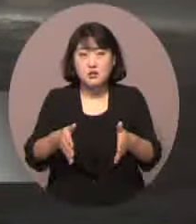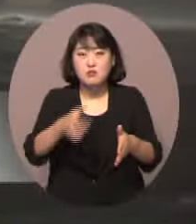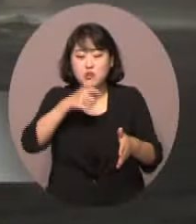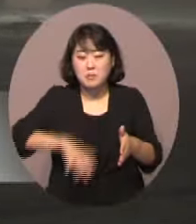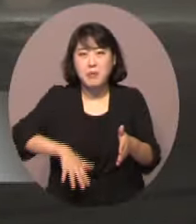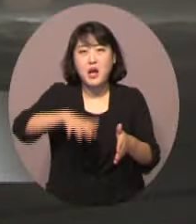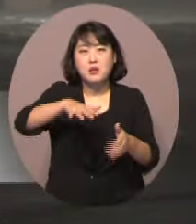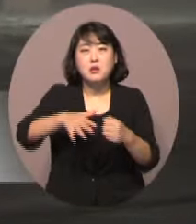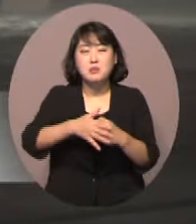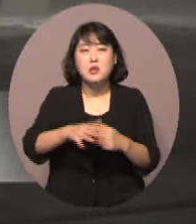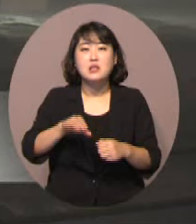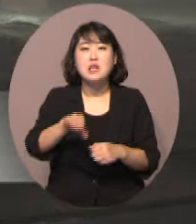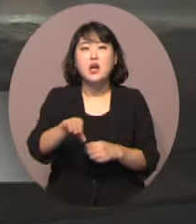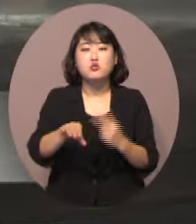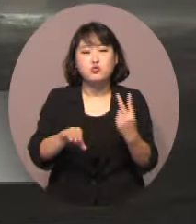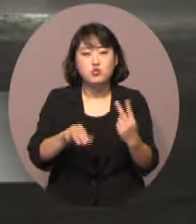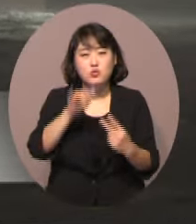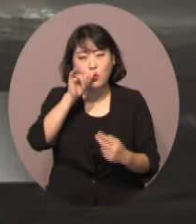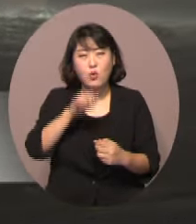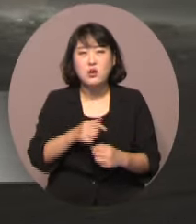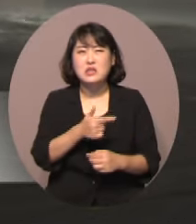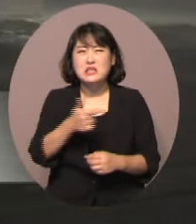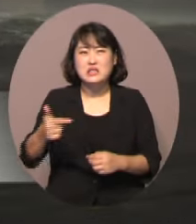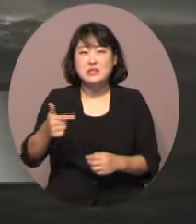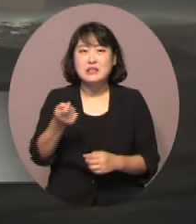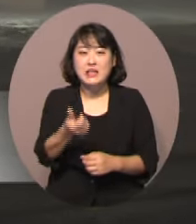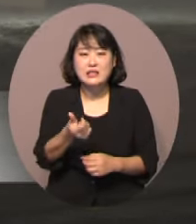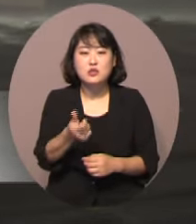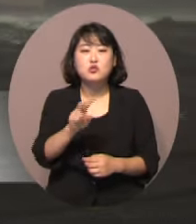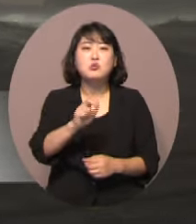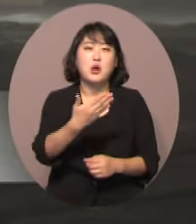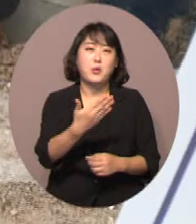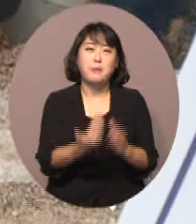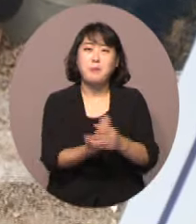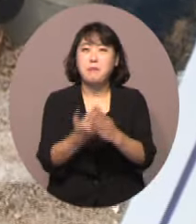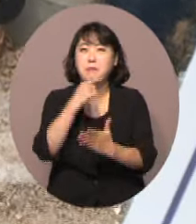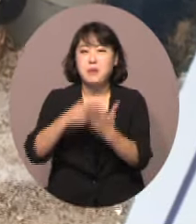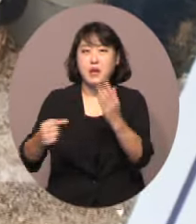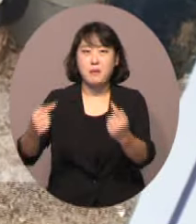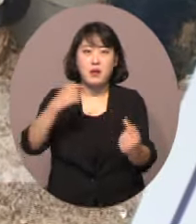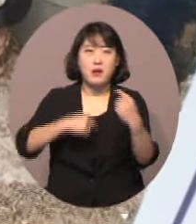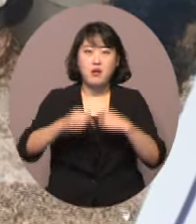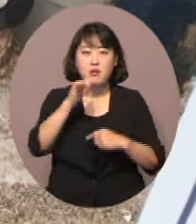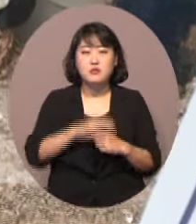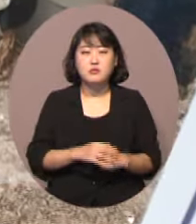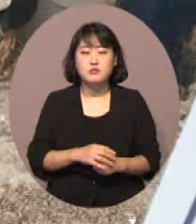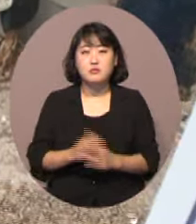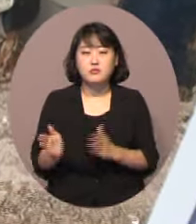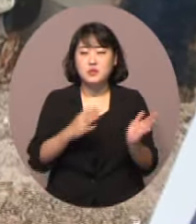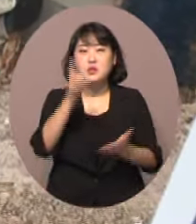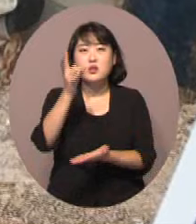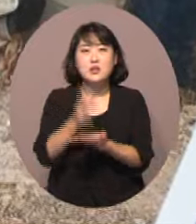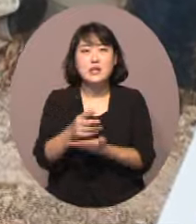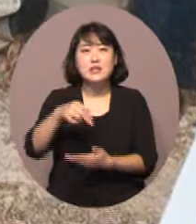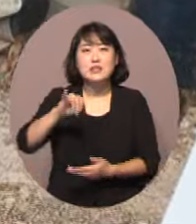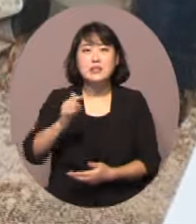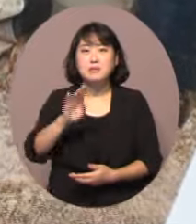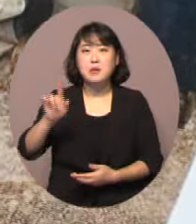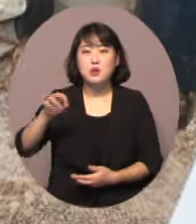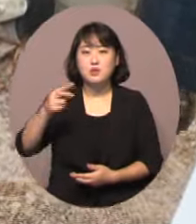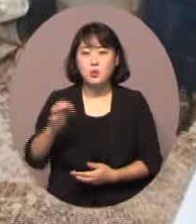등 충남에서 29건의 크고 작은 비 피해가 접수됐습니다. 또 천안 신방동에서는 임시 상수도